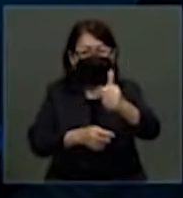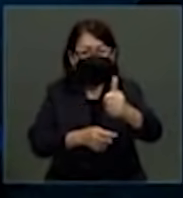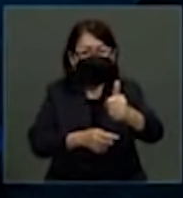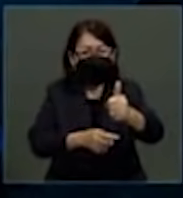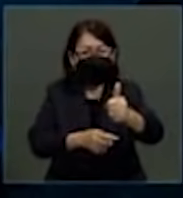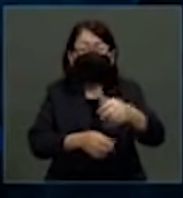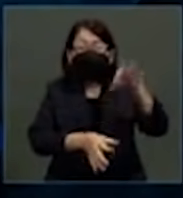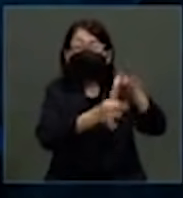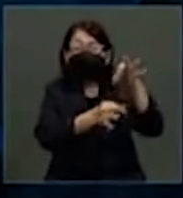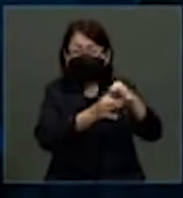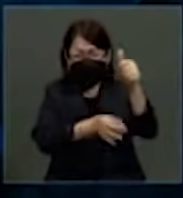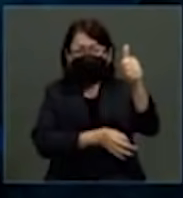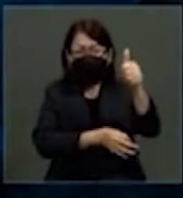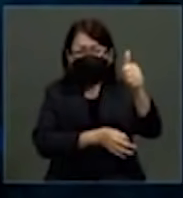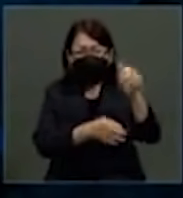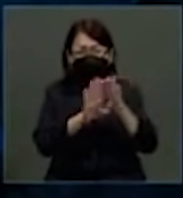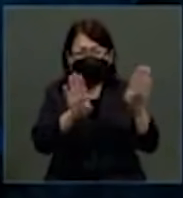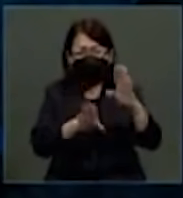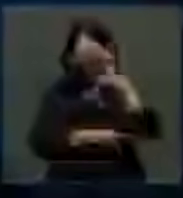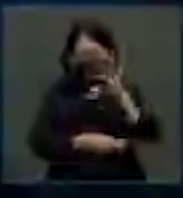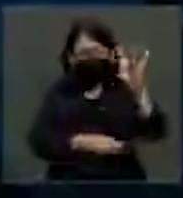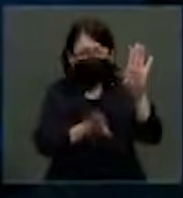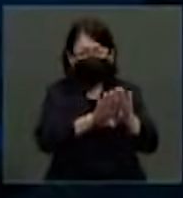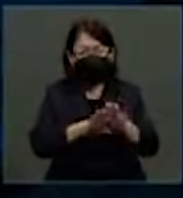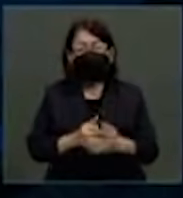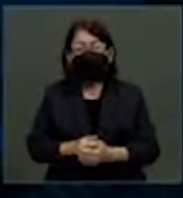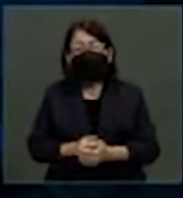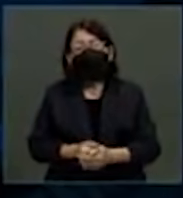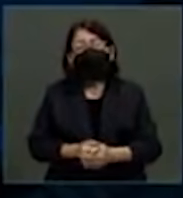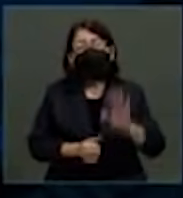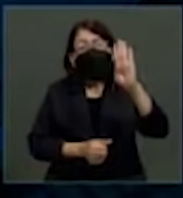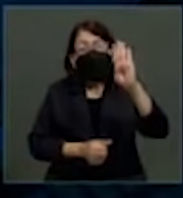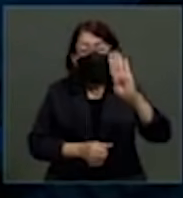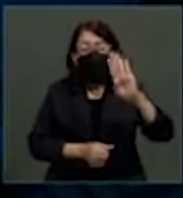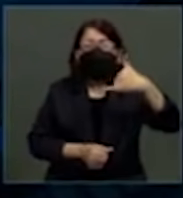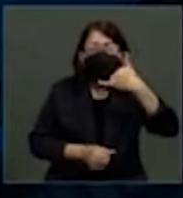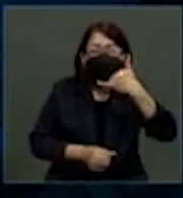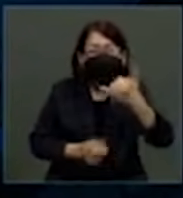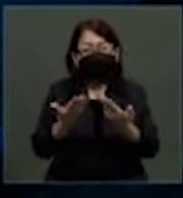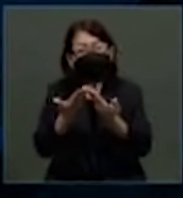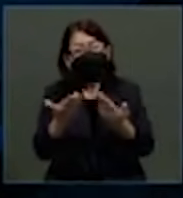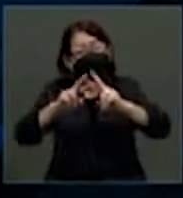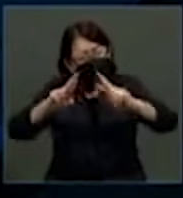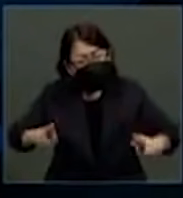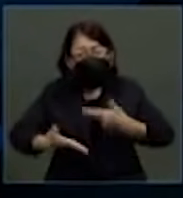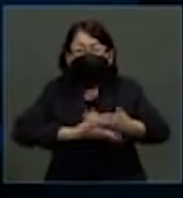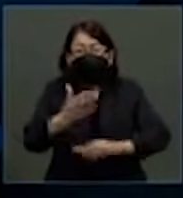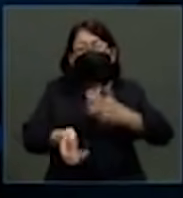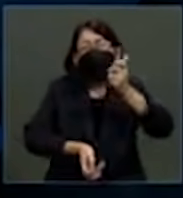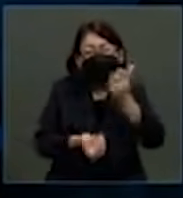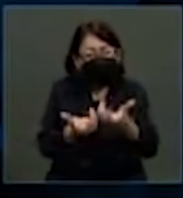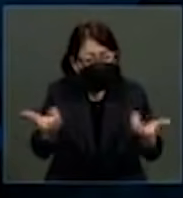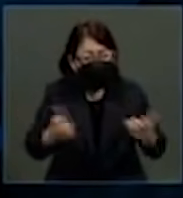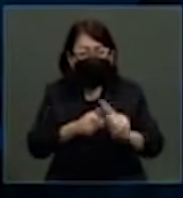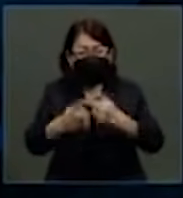ข้องกับช่างอย่างนี้เปิดได้นะครับสถาบันธนาคารนี่เปิดได้นะครับสถาบันการเงินธุรกิจหลักทรัพย์